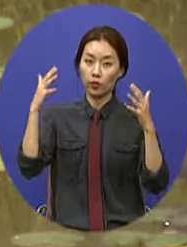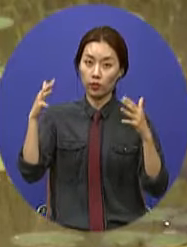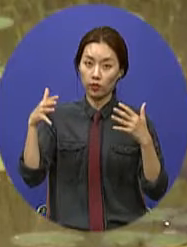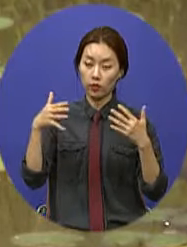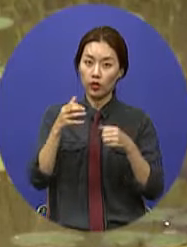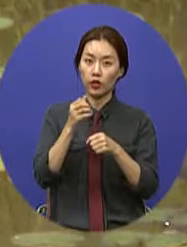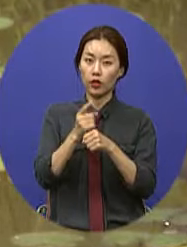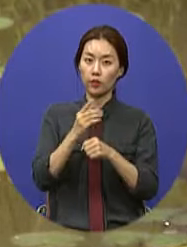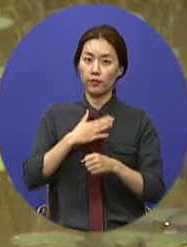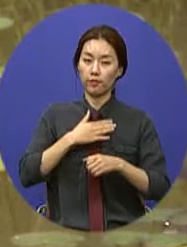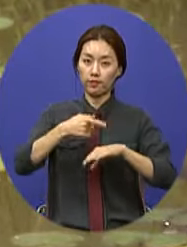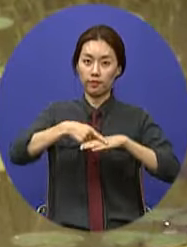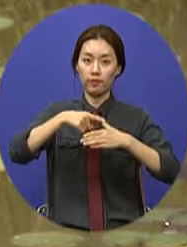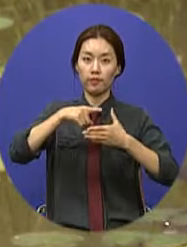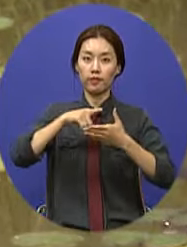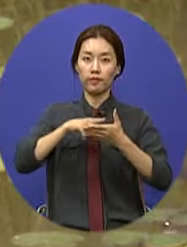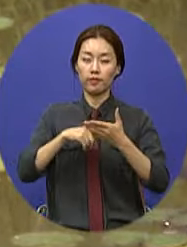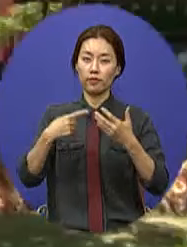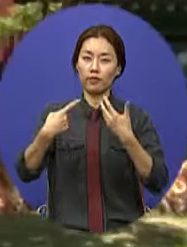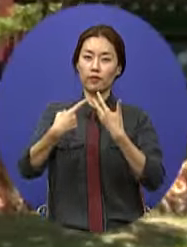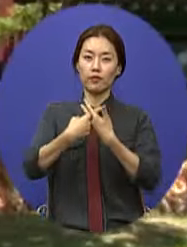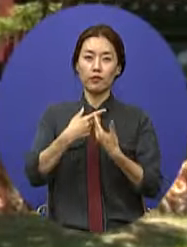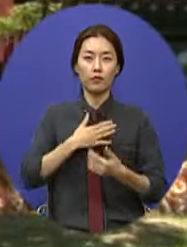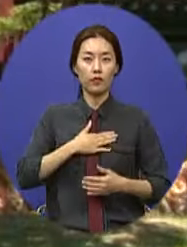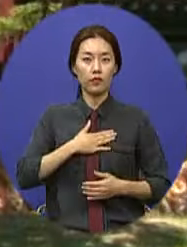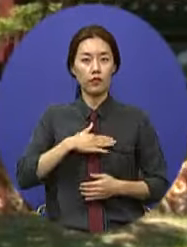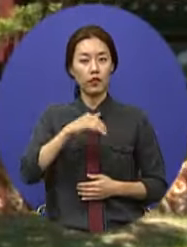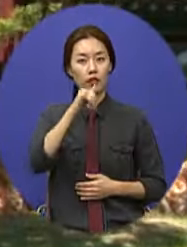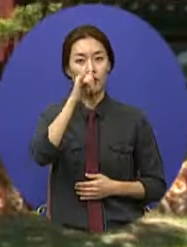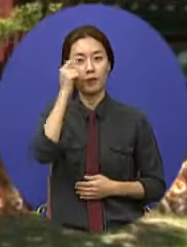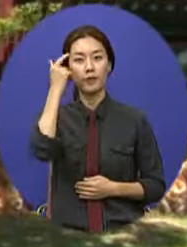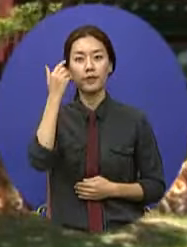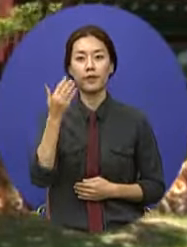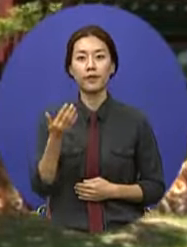저 바람은 내 맘을까